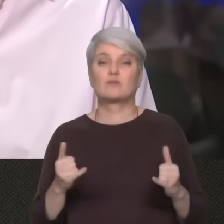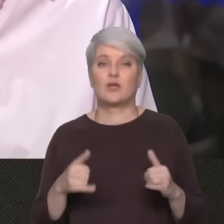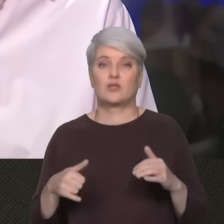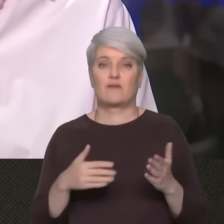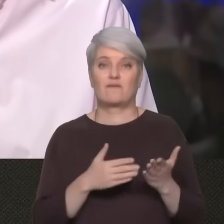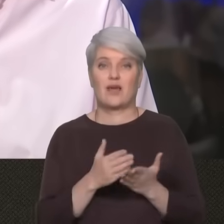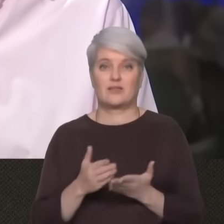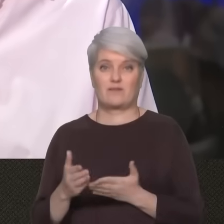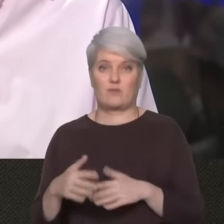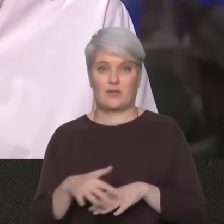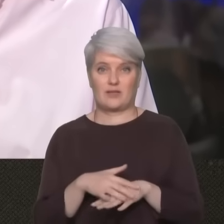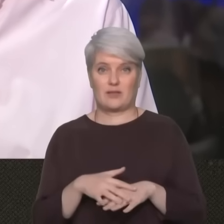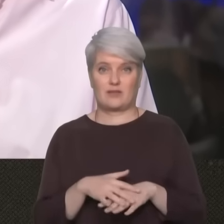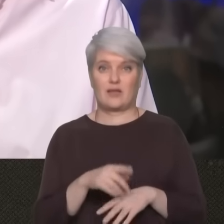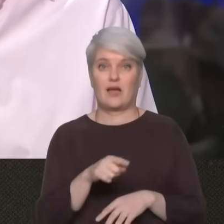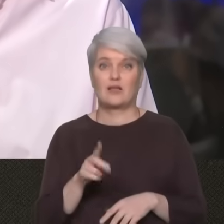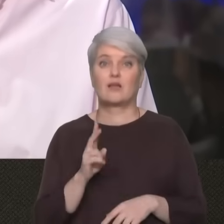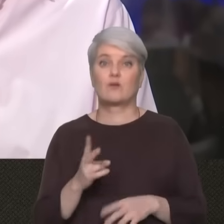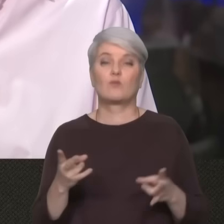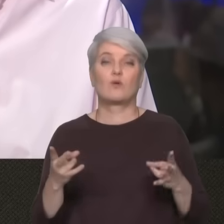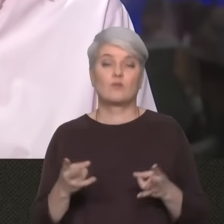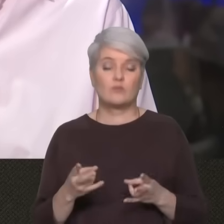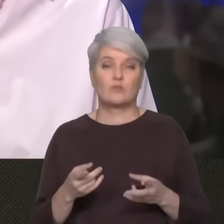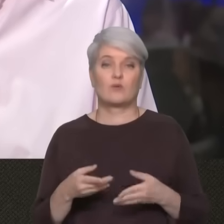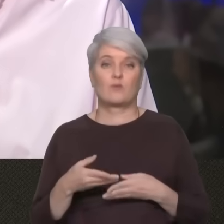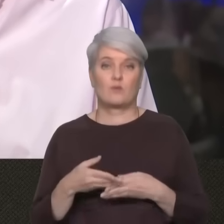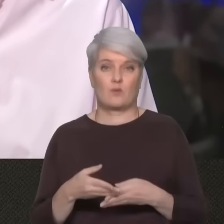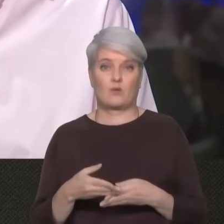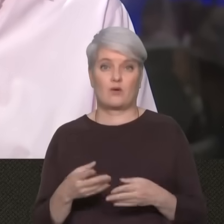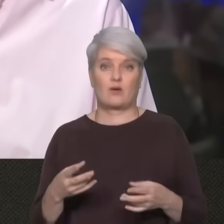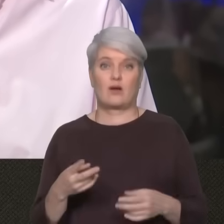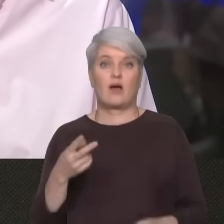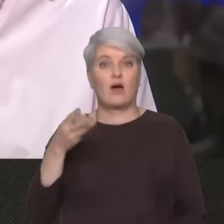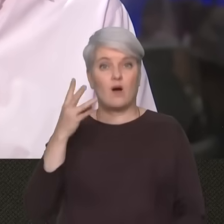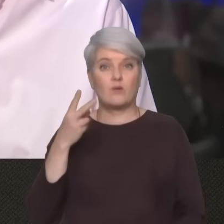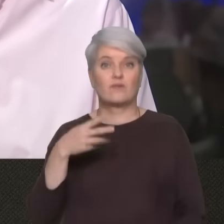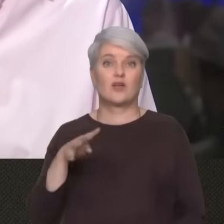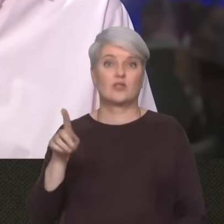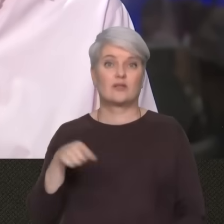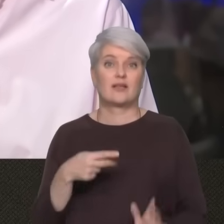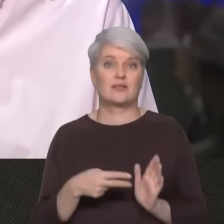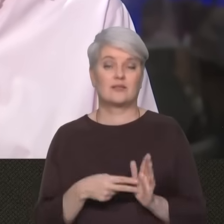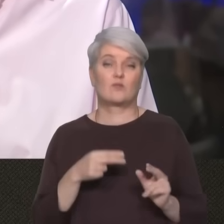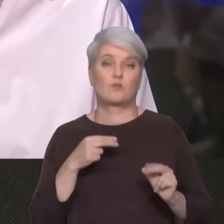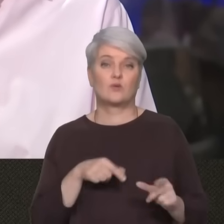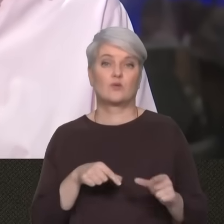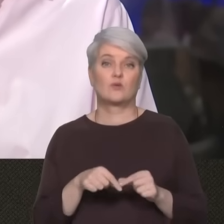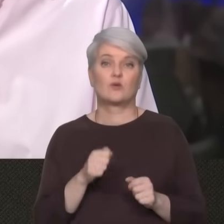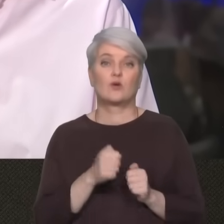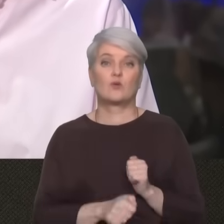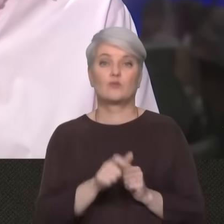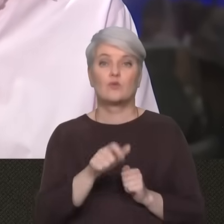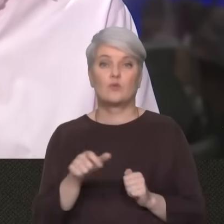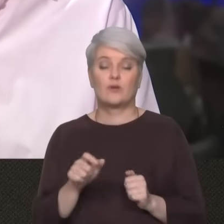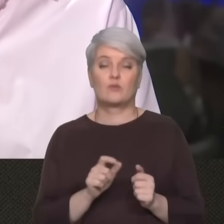населення і тим, кому дійсно потрібна допомога. Тому консули 24/7 працюють з кожною людиною